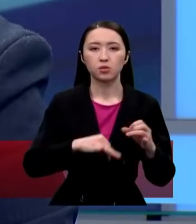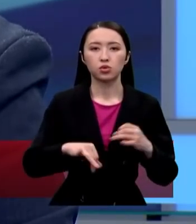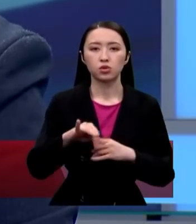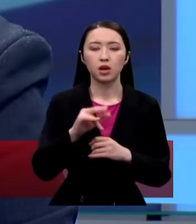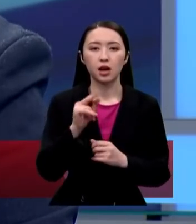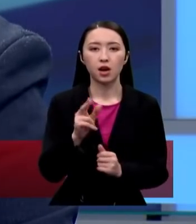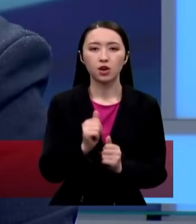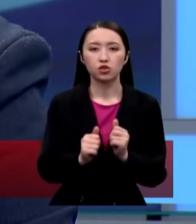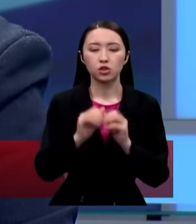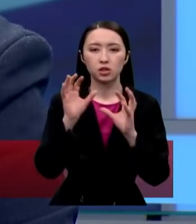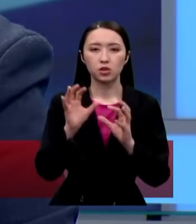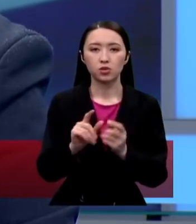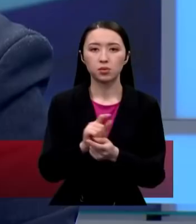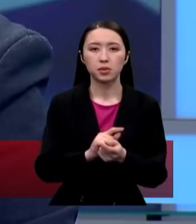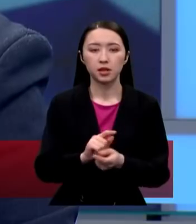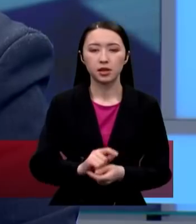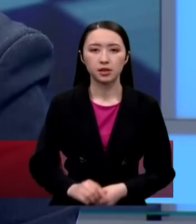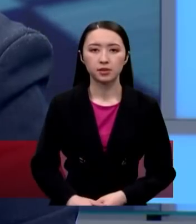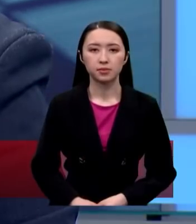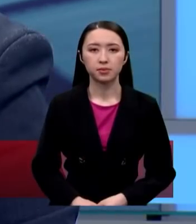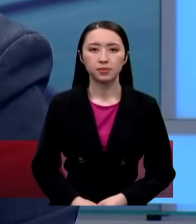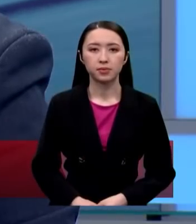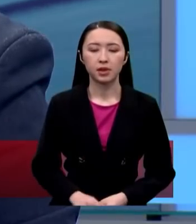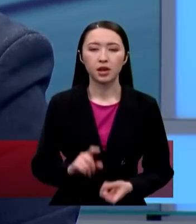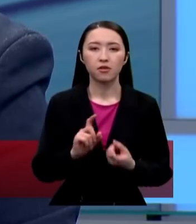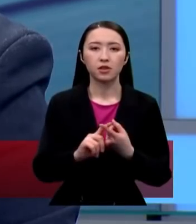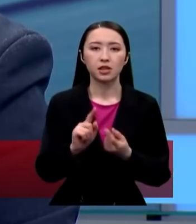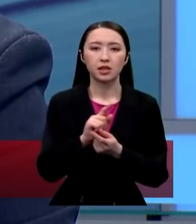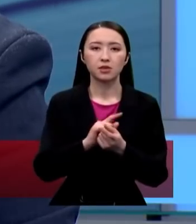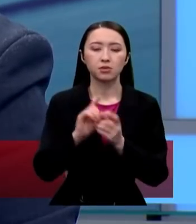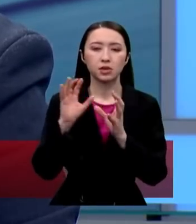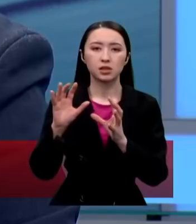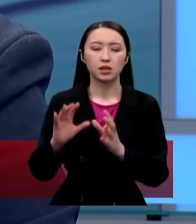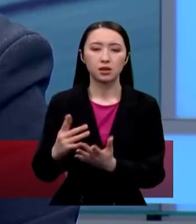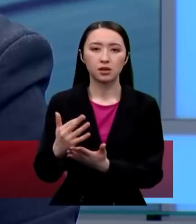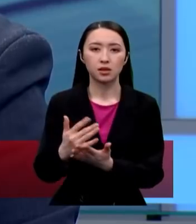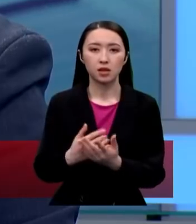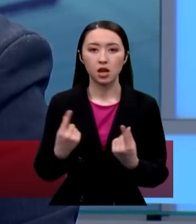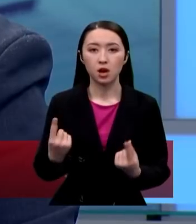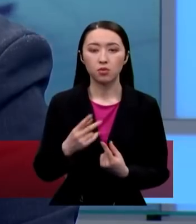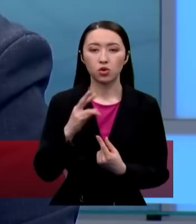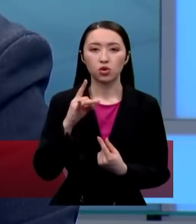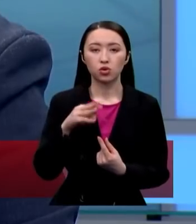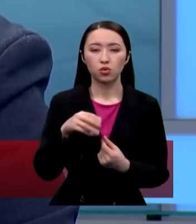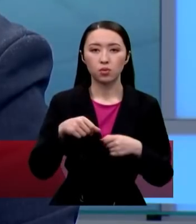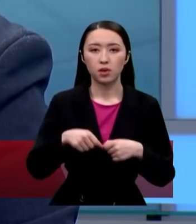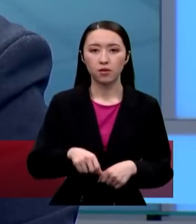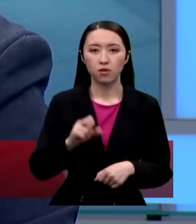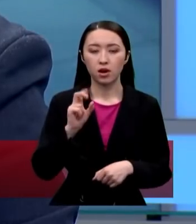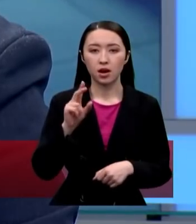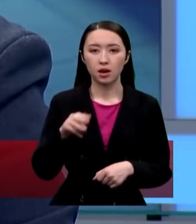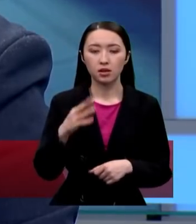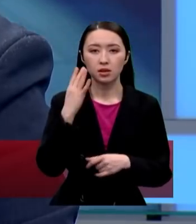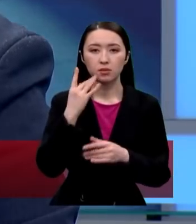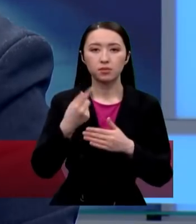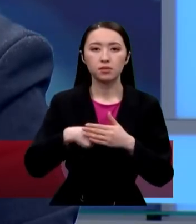таком случае меняют законопроекты? Ну, в зависимости от изменений в законодательстве. Обычно нормативно-правовые акты, они